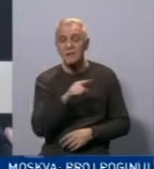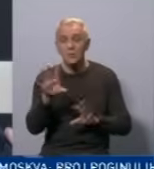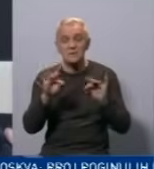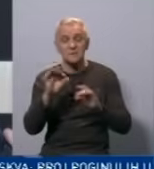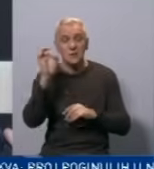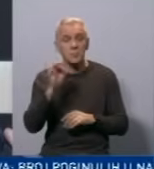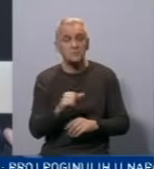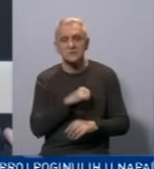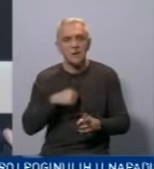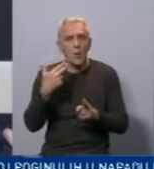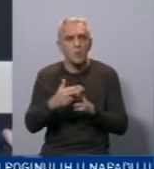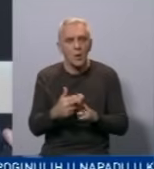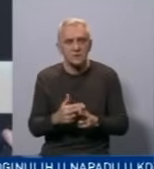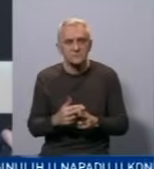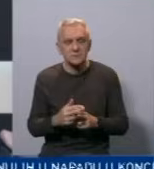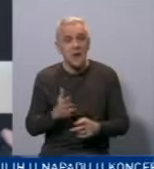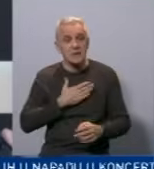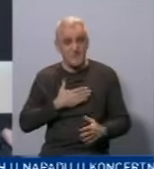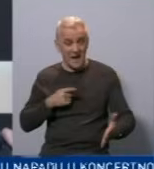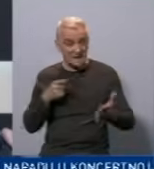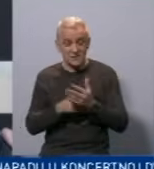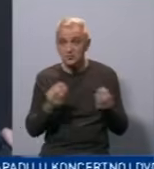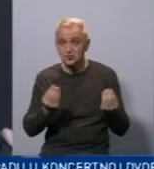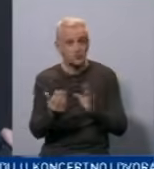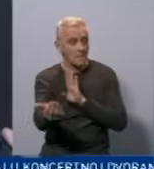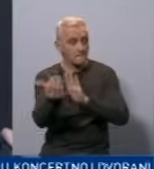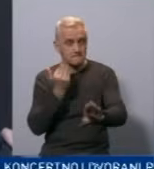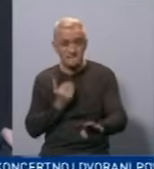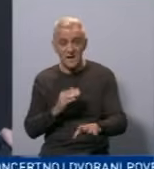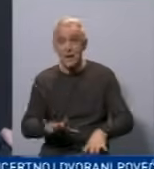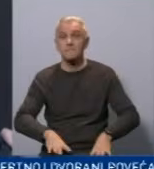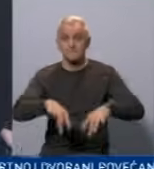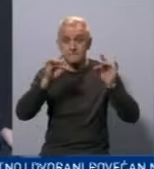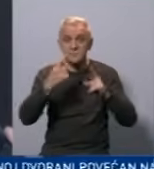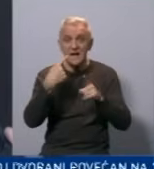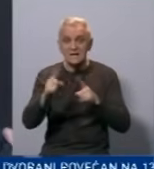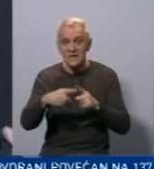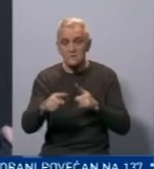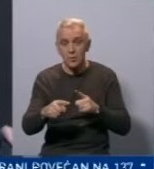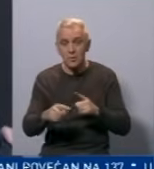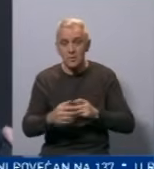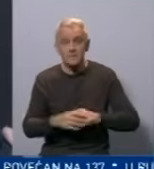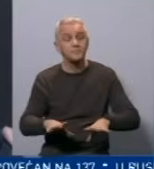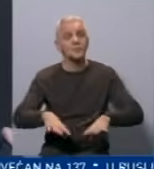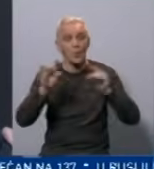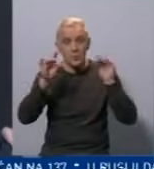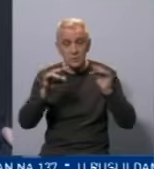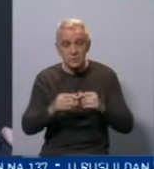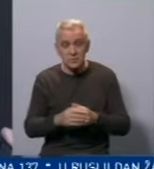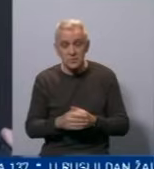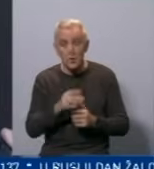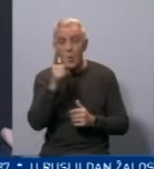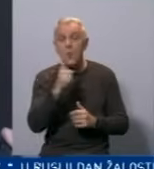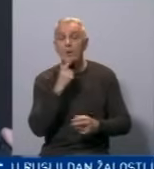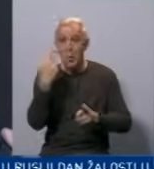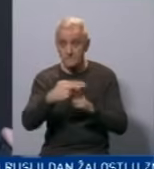10% oboljeva. Znači, nama je cilj što prije, jeli, otkriti uzročnike, odnosno otkriti one koji